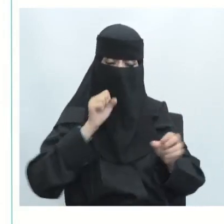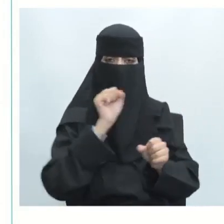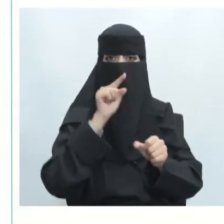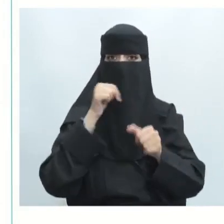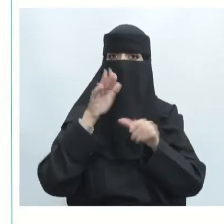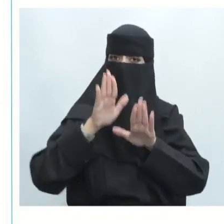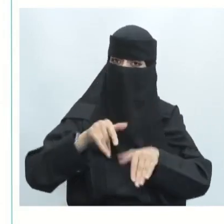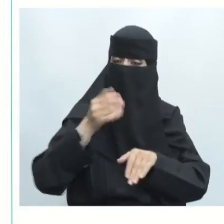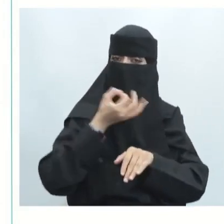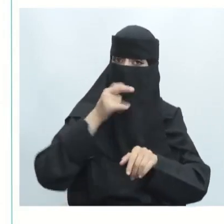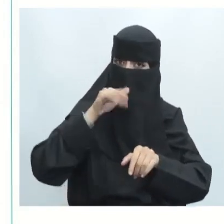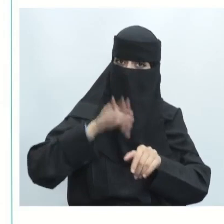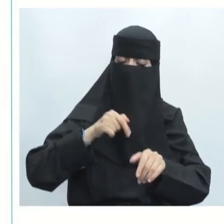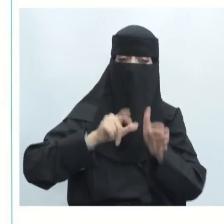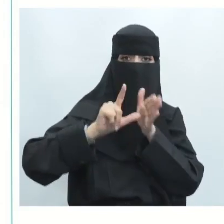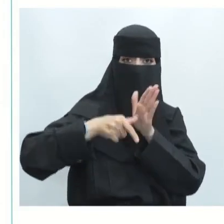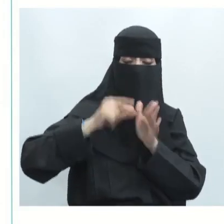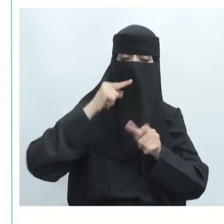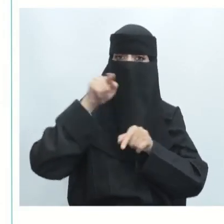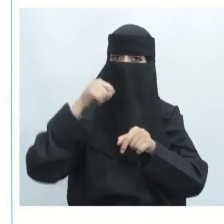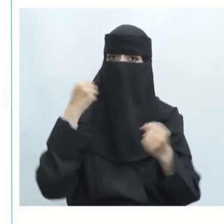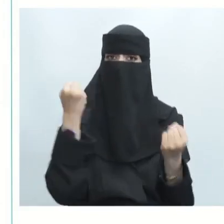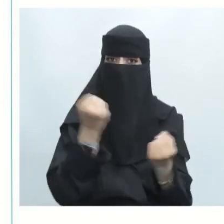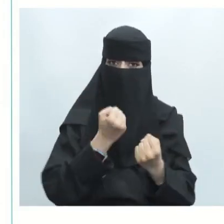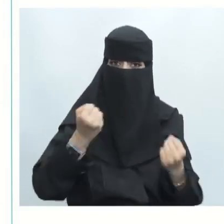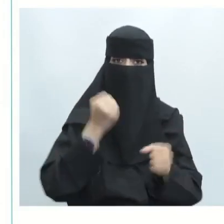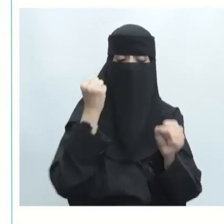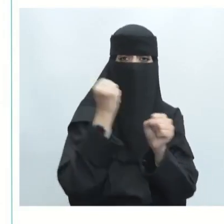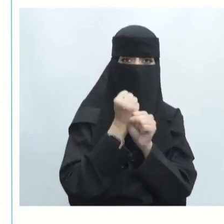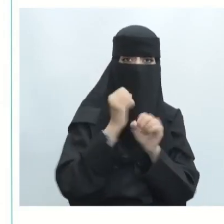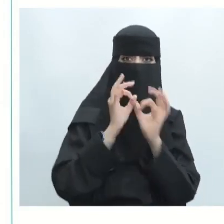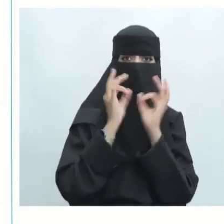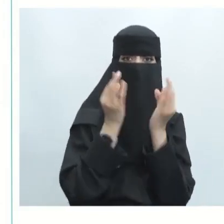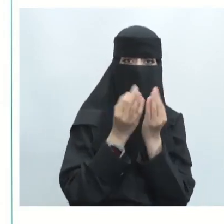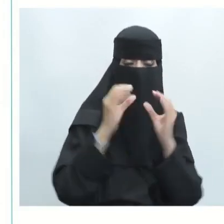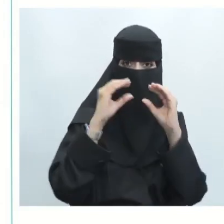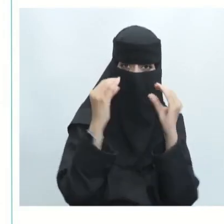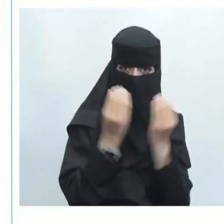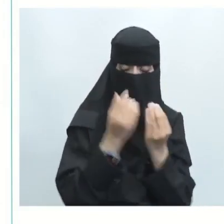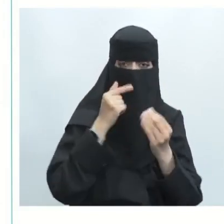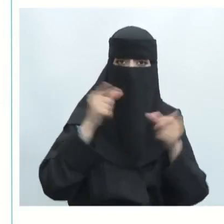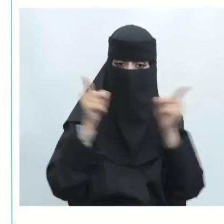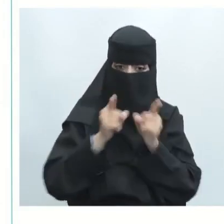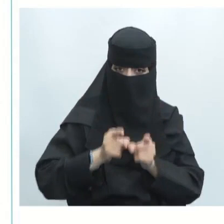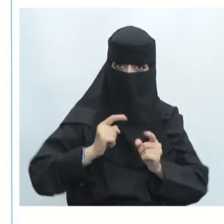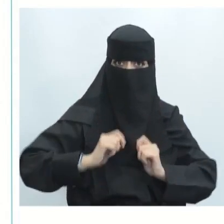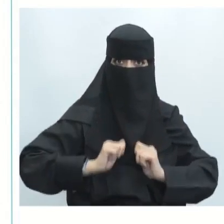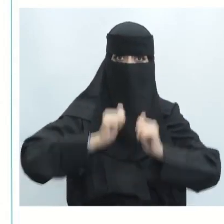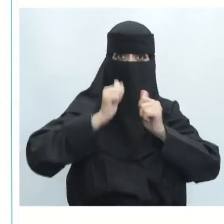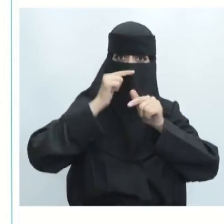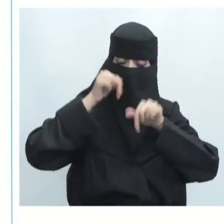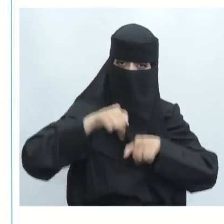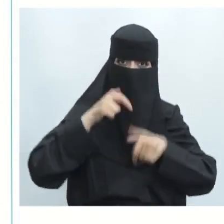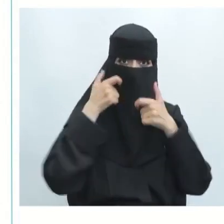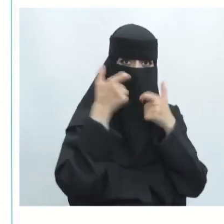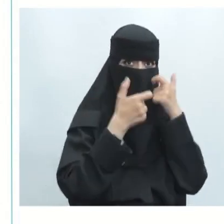ذكرنا ايضا ان التخطيط هو نشاط اداري محدد ينبغي القيام به بعنايه بالغ بمعنى